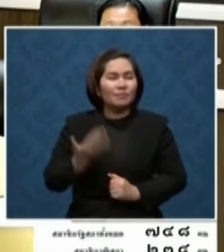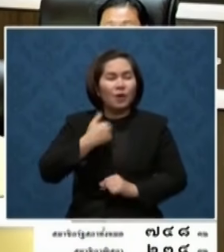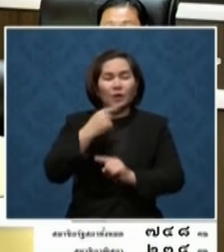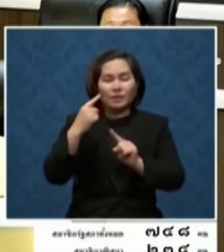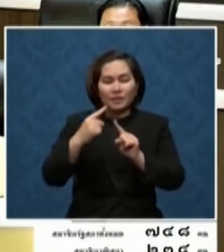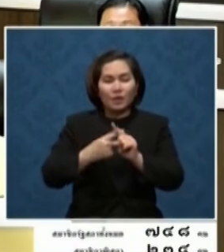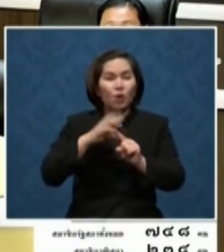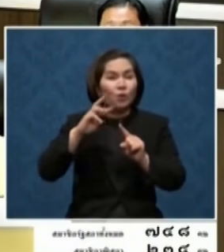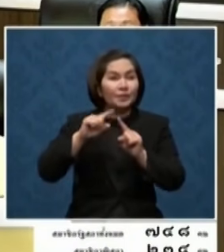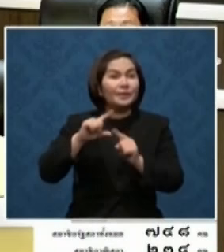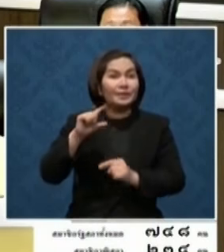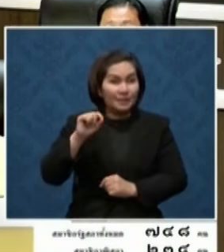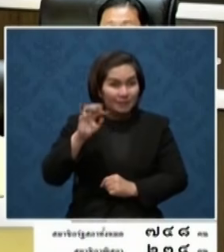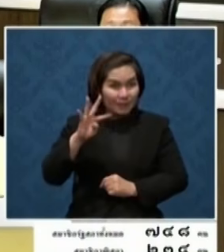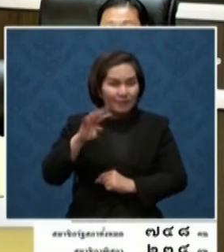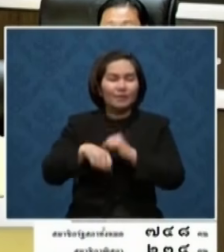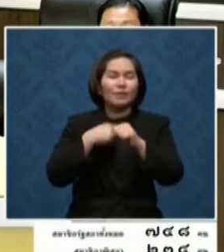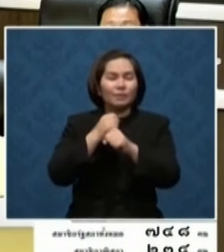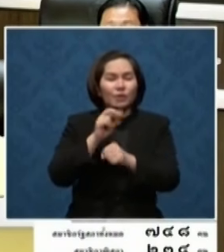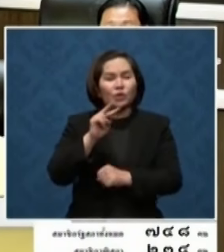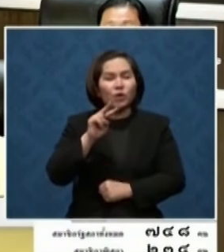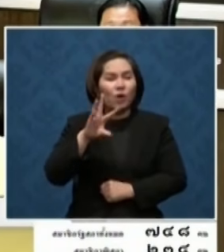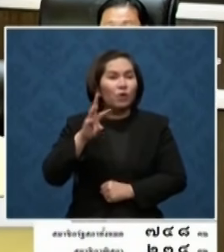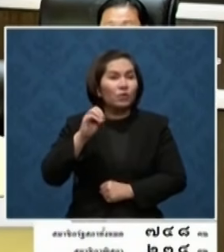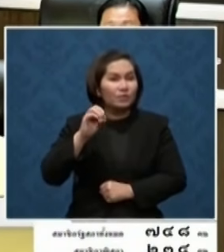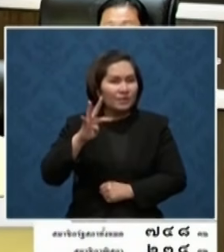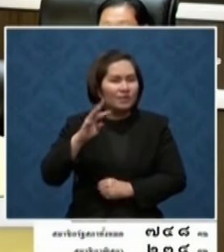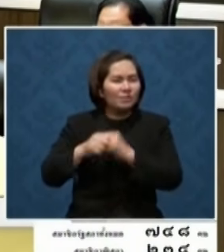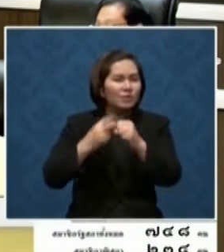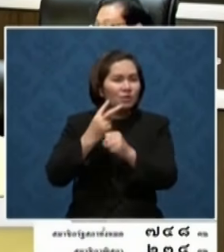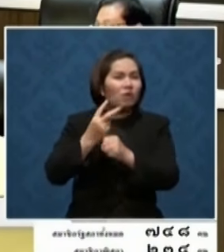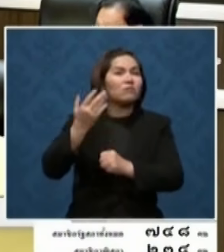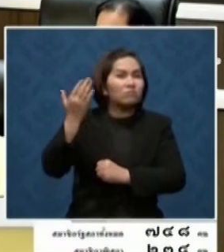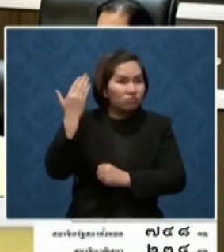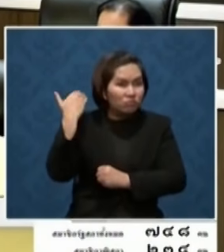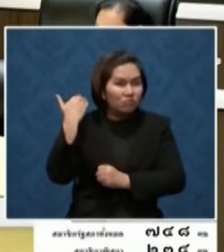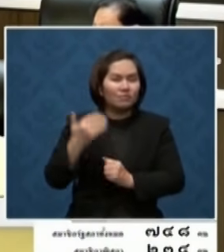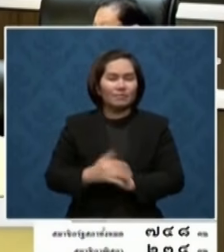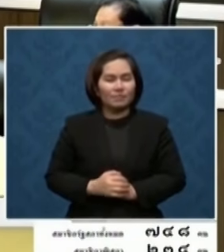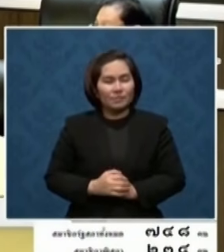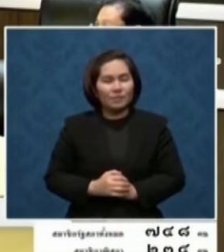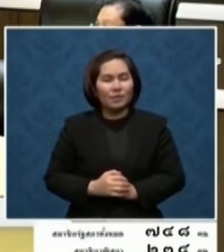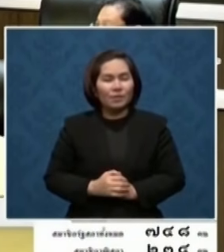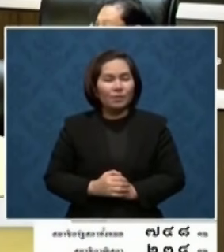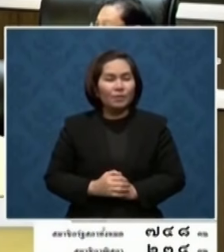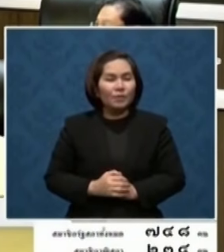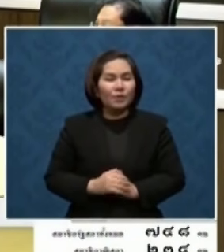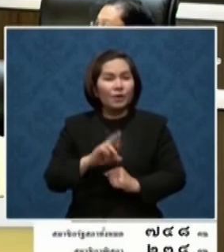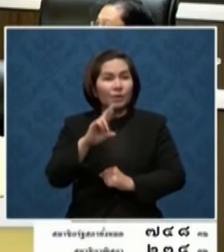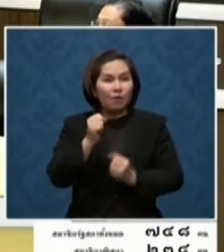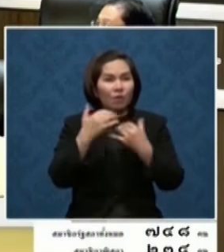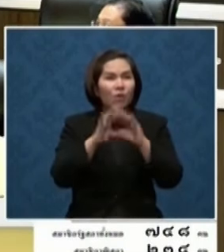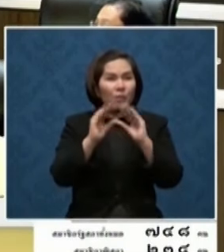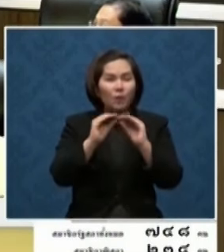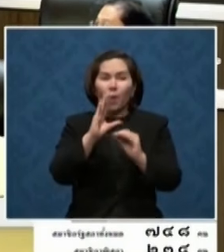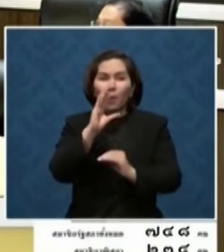ดิ์ลุกขึ้นมาคุณผู้ชมคะคือจริงๆนักข่าวเนี่ยได้เอกสารจากทางศาลรัฐธรรมนูญเนี่ยก่อนที่ในสภาจะมี